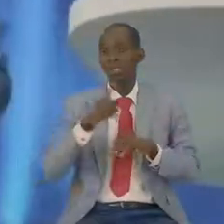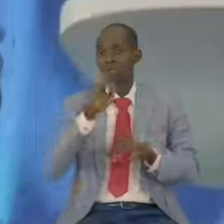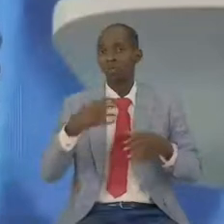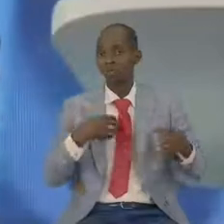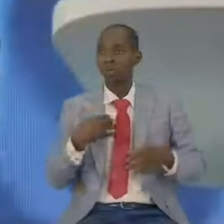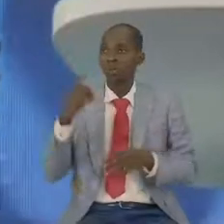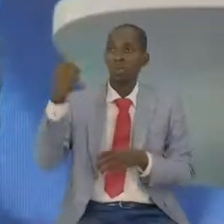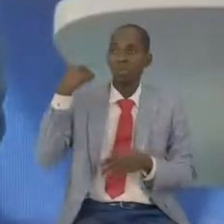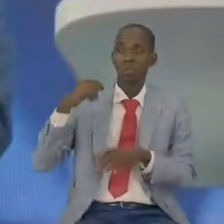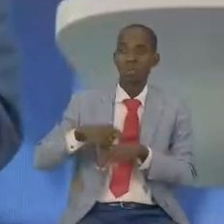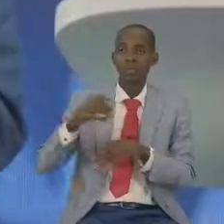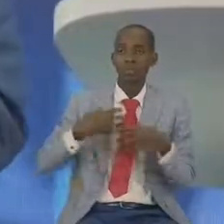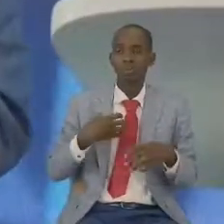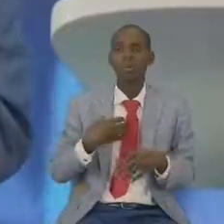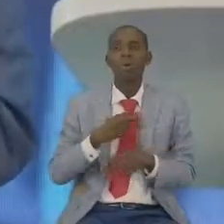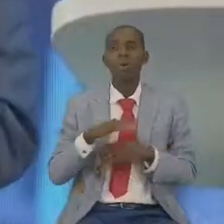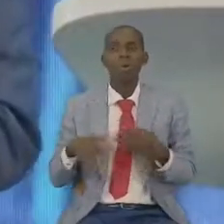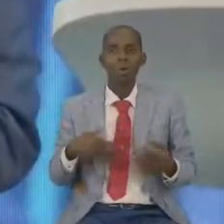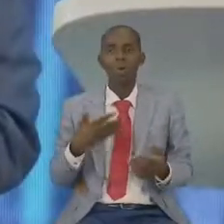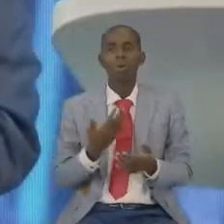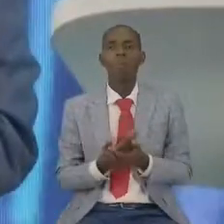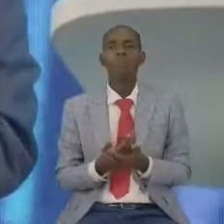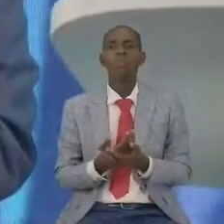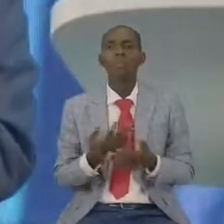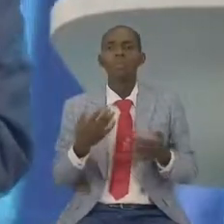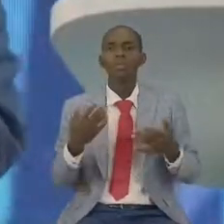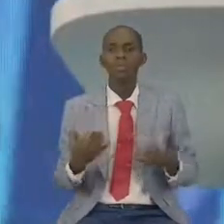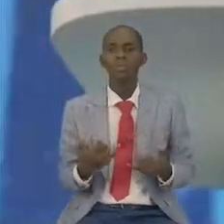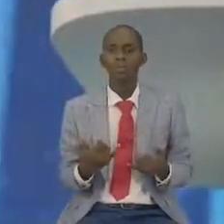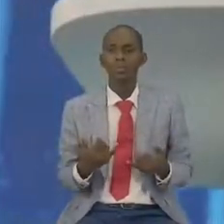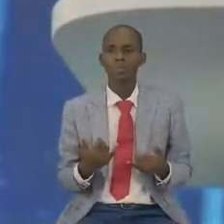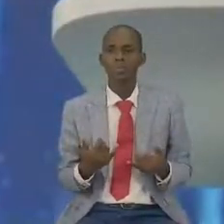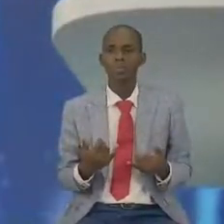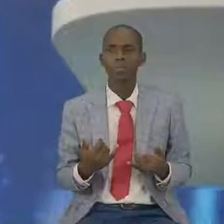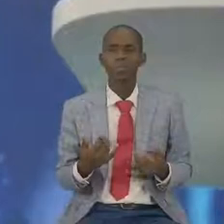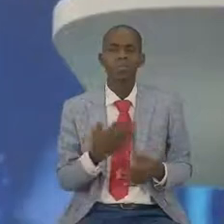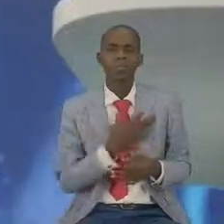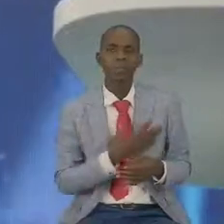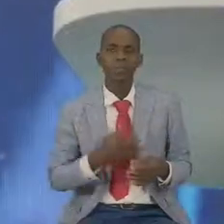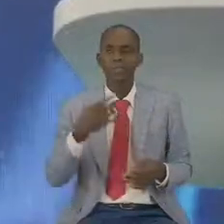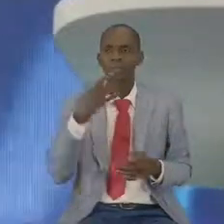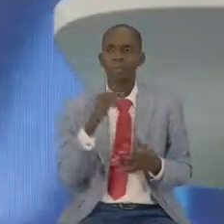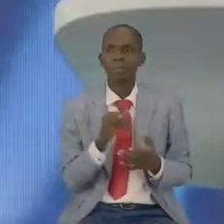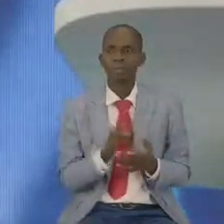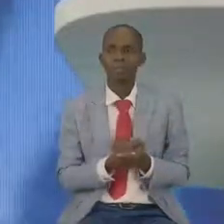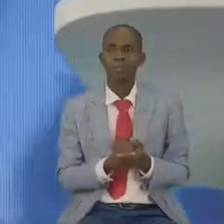s'est passé. Tout ce qu'il a maintenant, Dieu veut faire une alliance avec eux. Et il dit, si tu